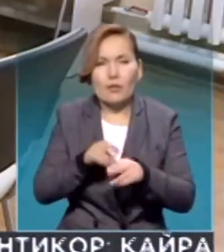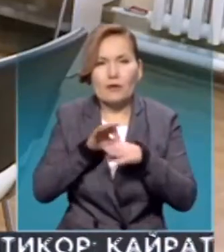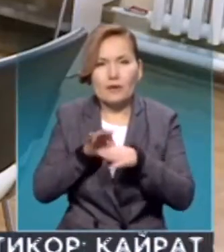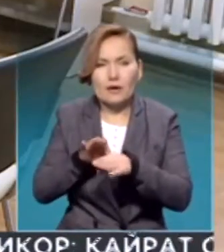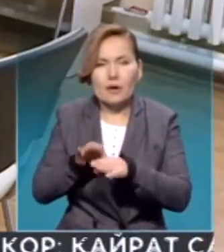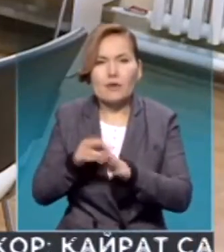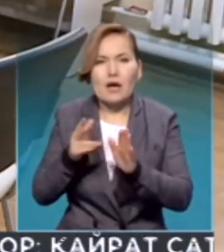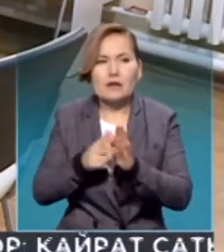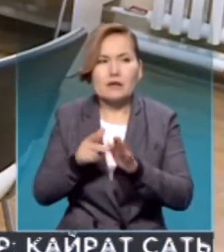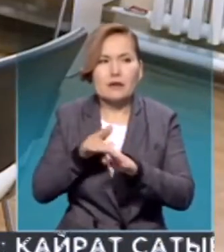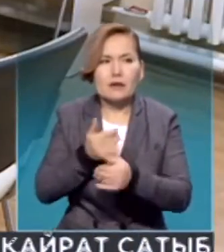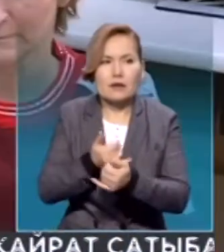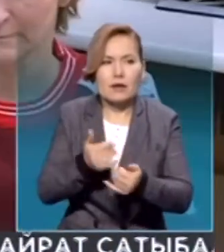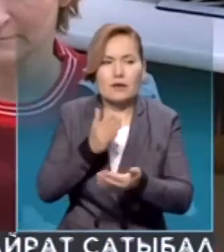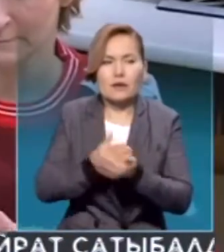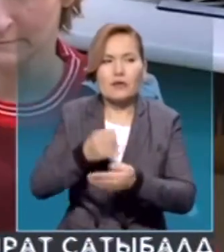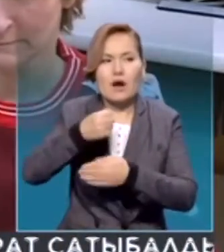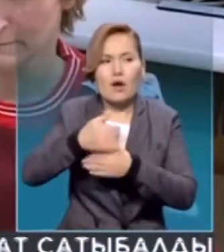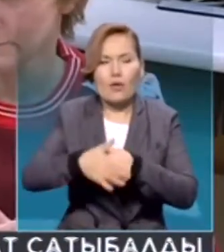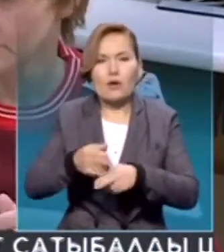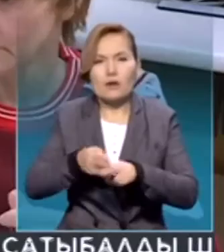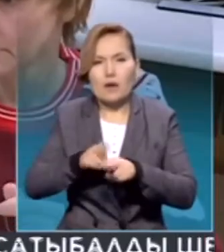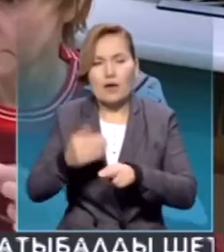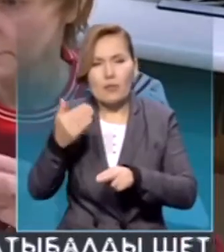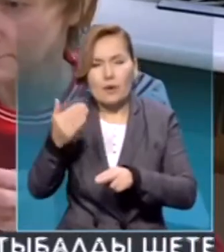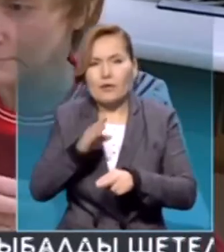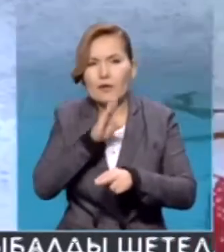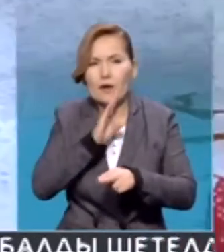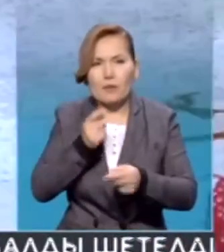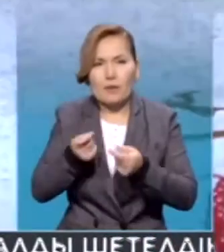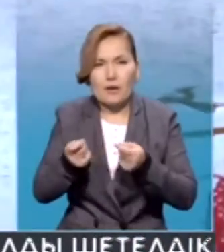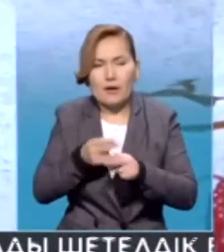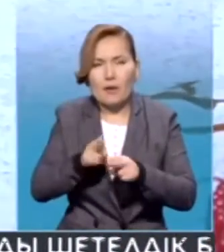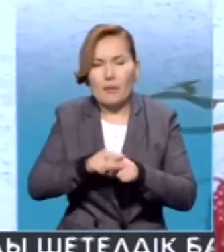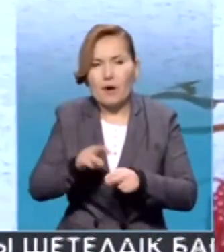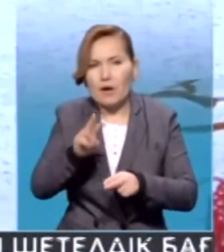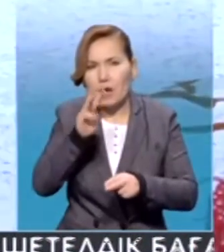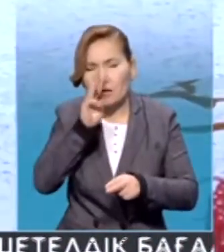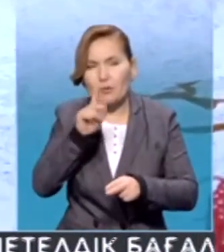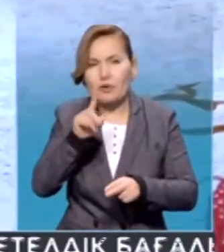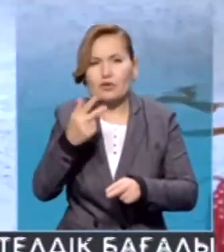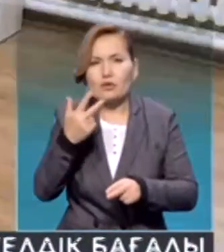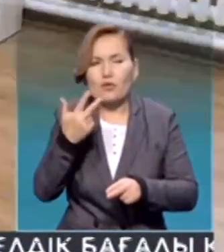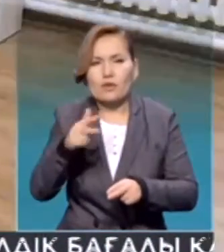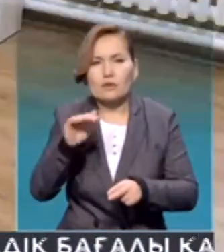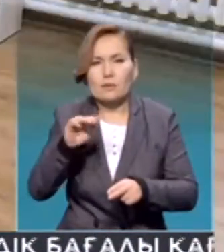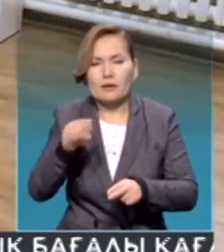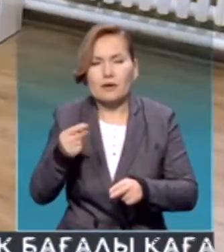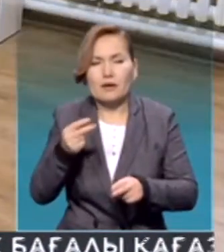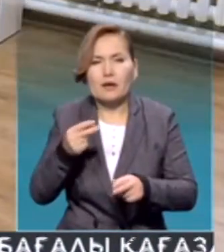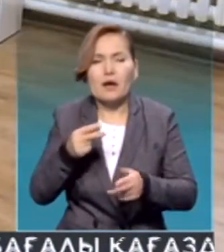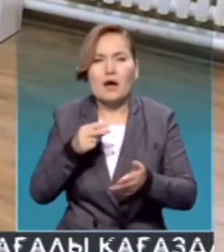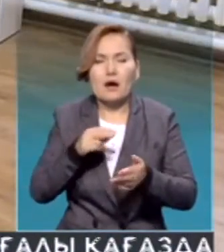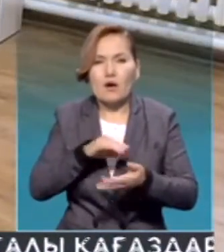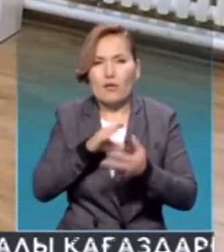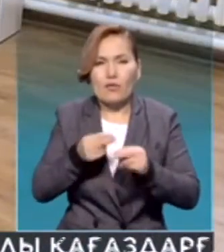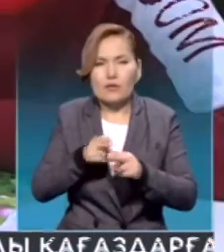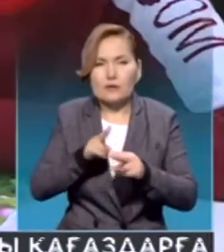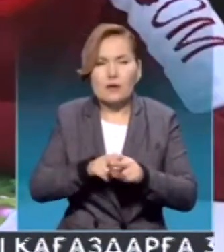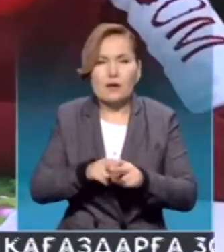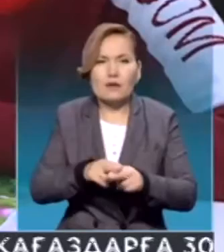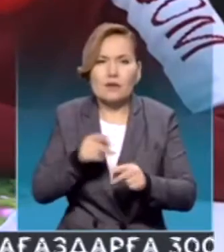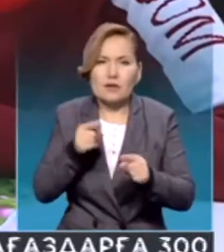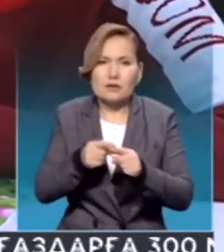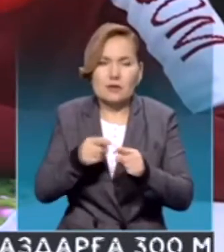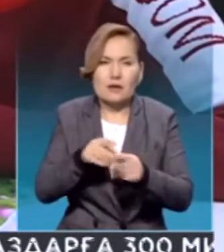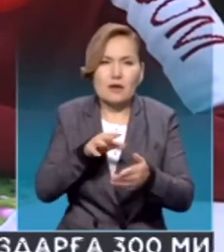түрлі қызмет түрі көрсетіледі. Орталық қызметкері Меруерт Мұстафаның айлық жалақысы 140 мың теңге. Ол бар тапқаным пәтер ақыға кетеді дейді.